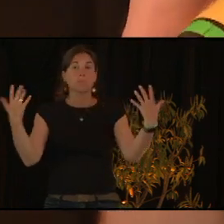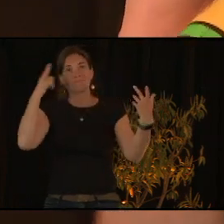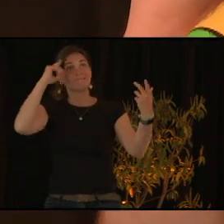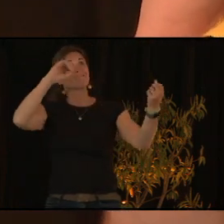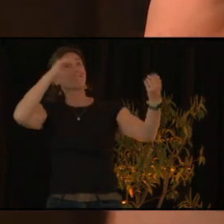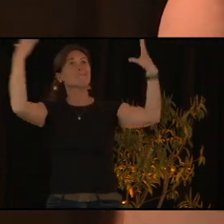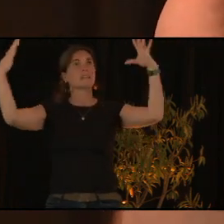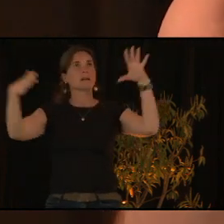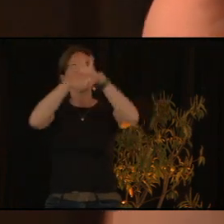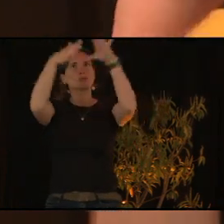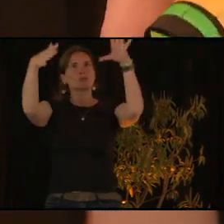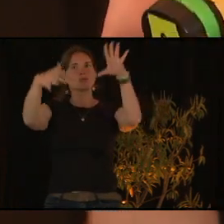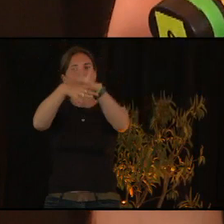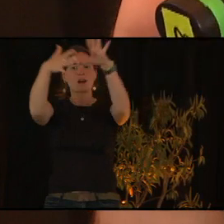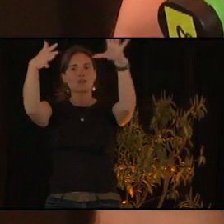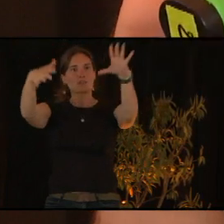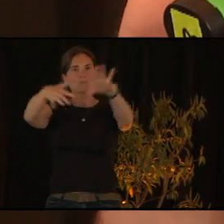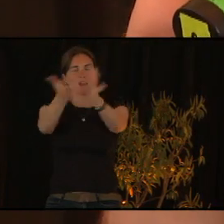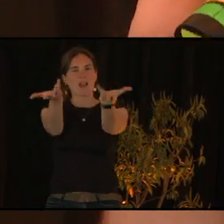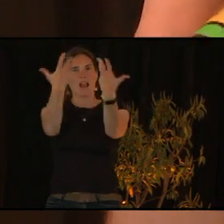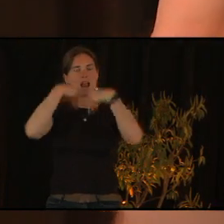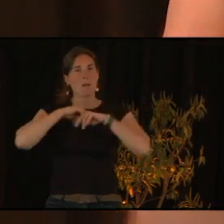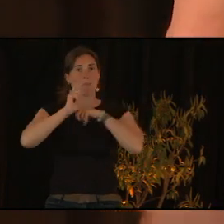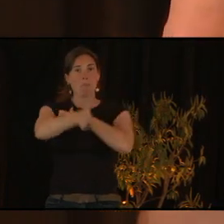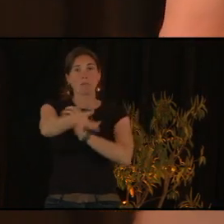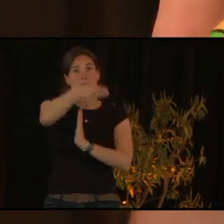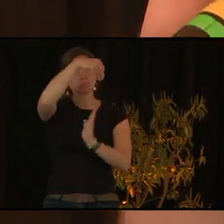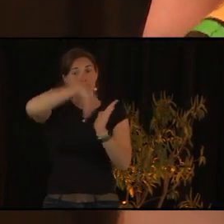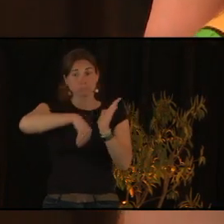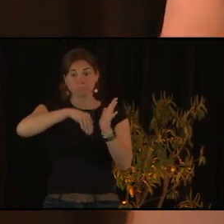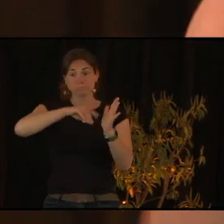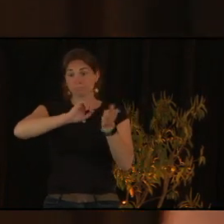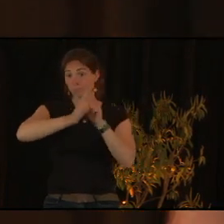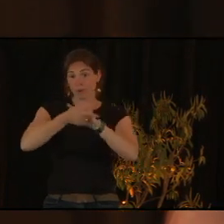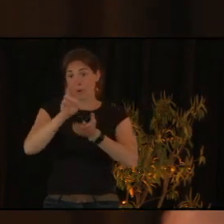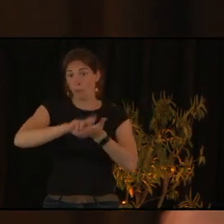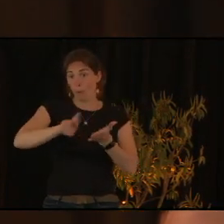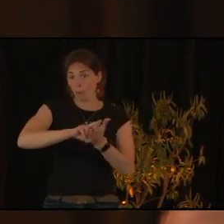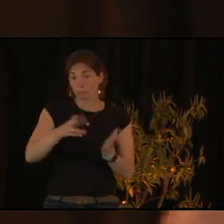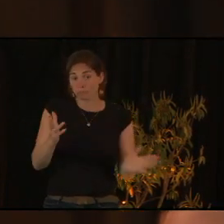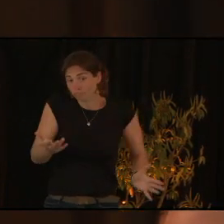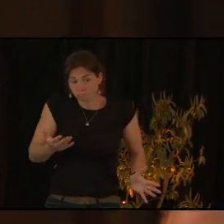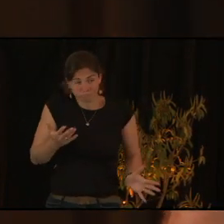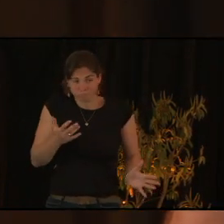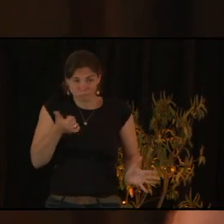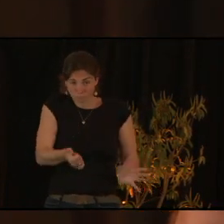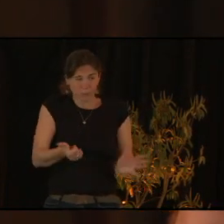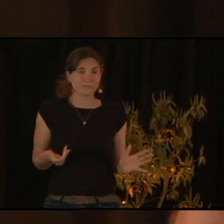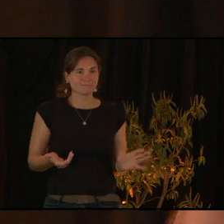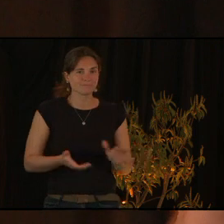documentaire ou de technique. Donc, vous ne trouverez rien d'incroyable, je dirais,